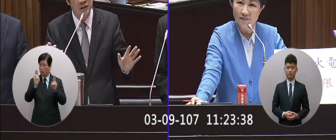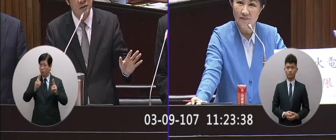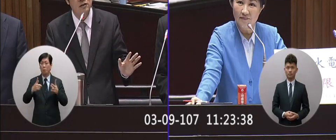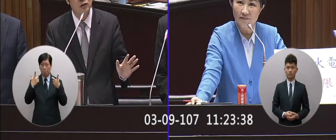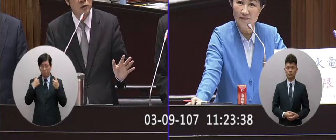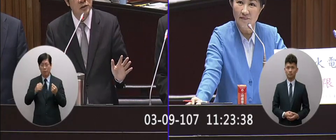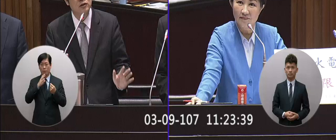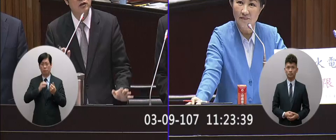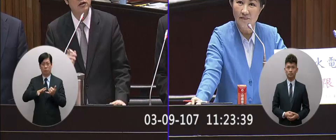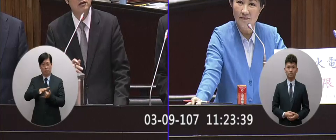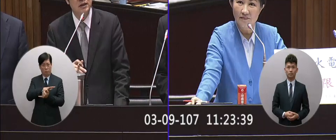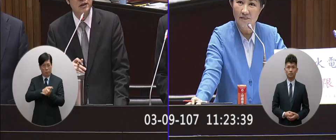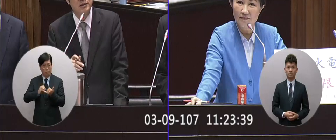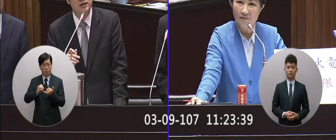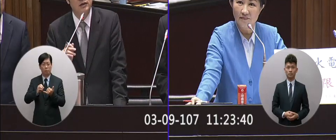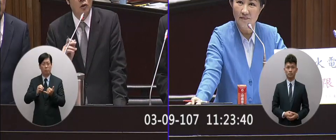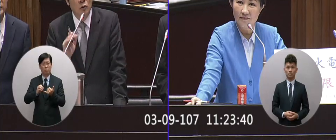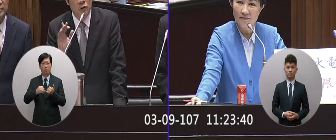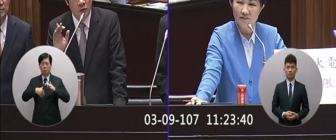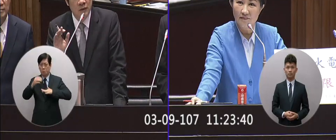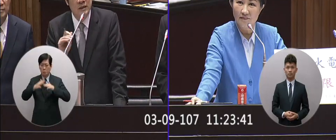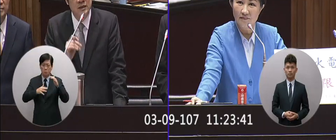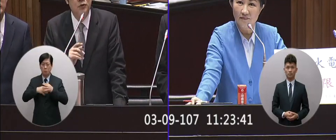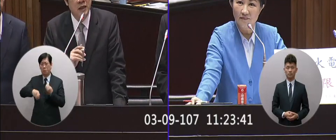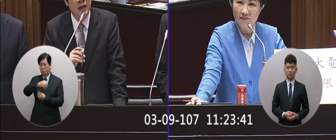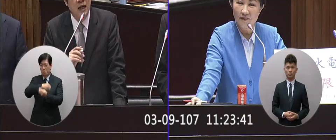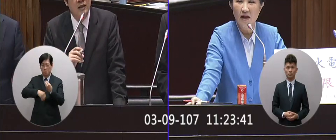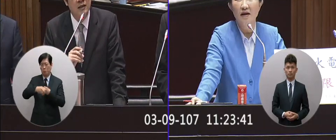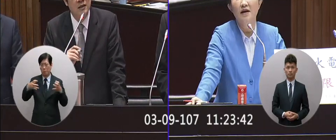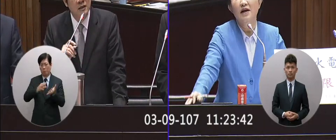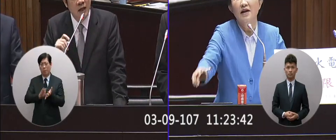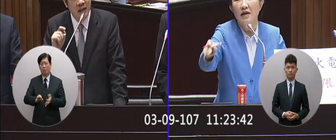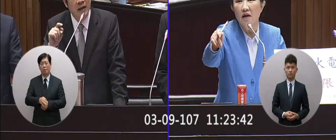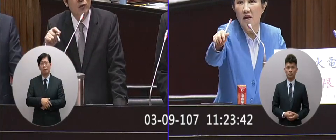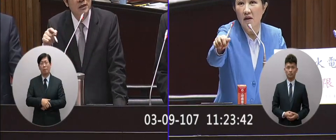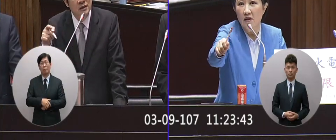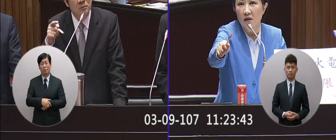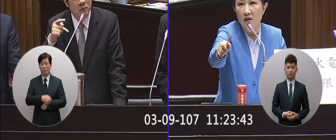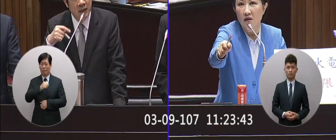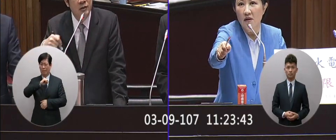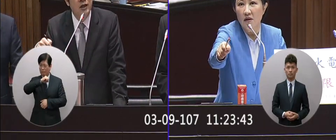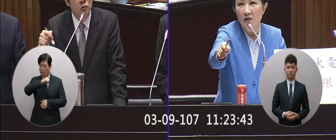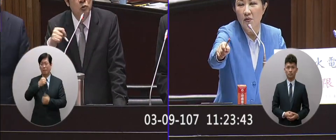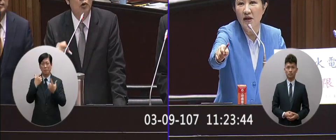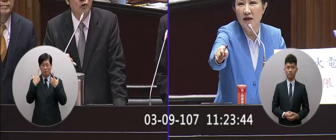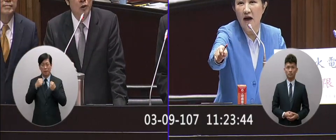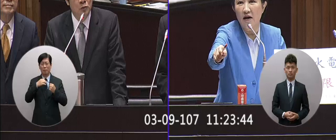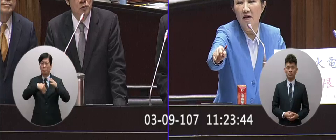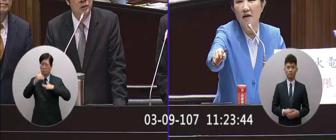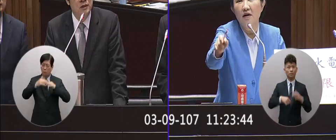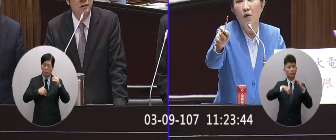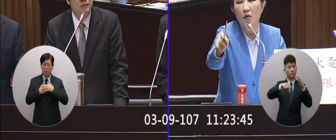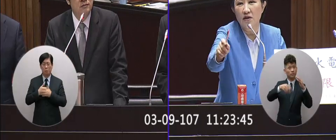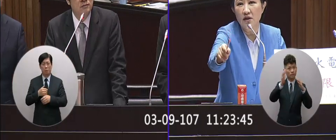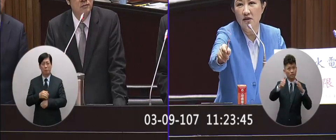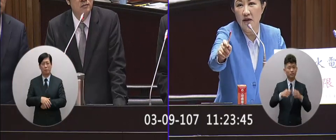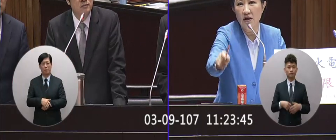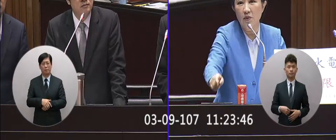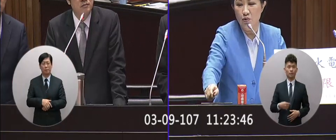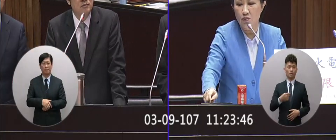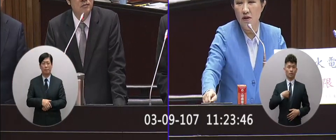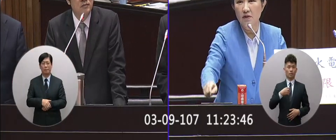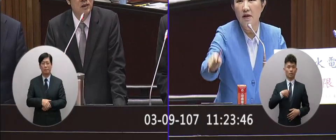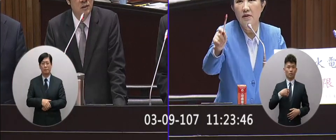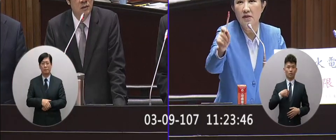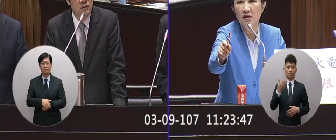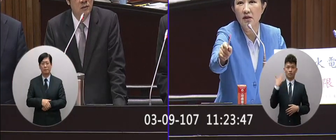这些其实都是，这个就是共同的资源啊。啊，台湾这本来就要互通有无，是。 我是省